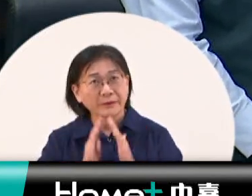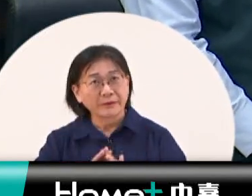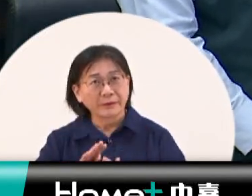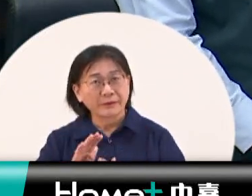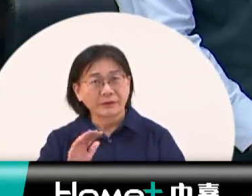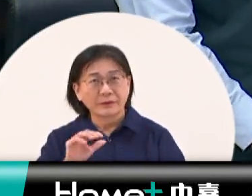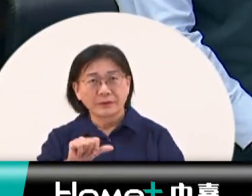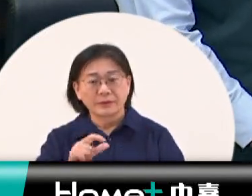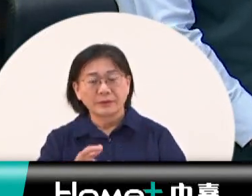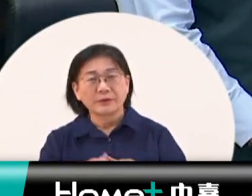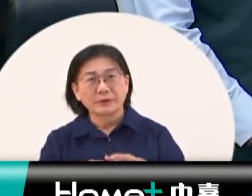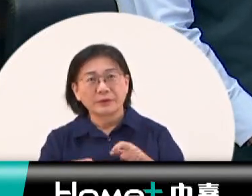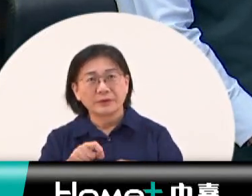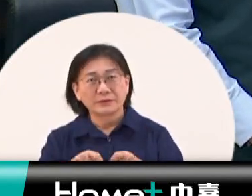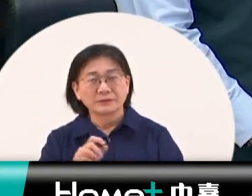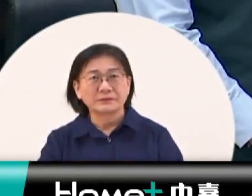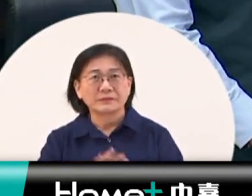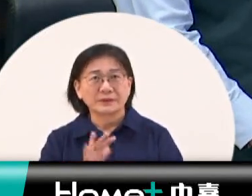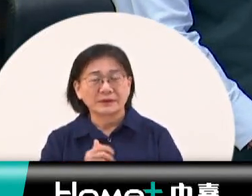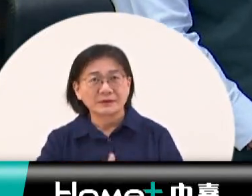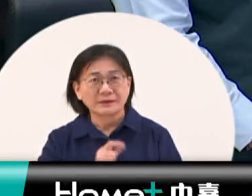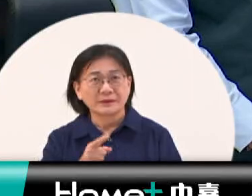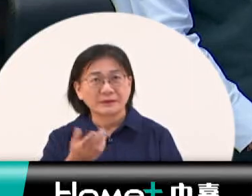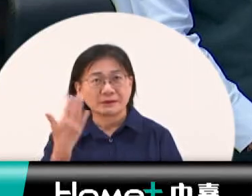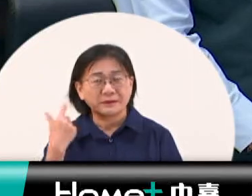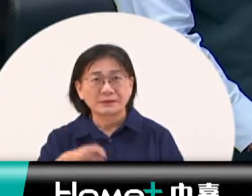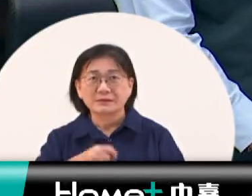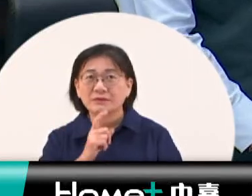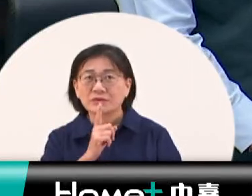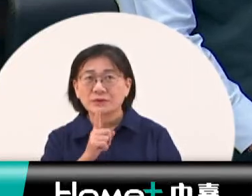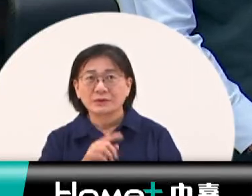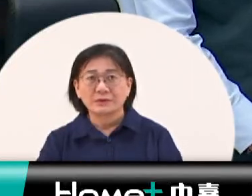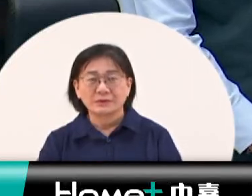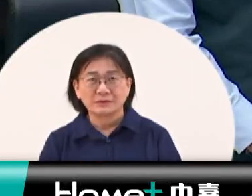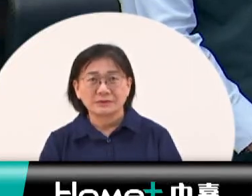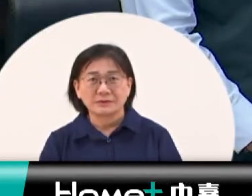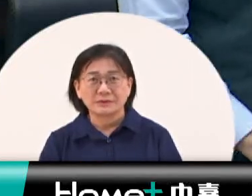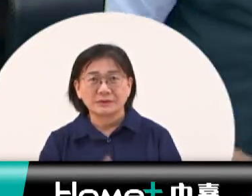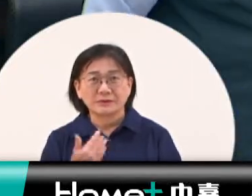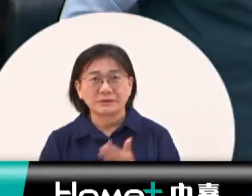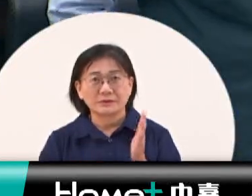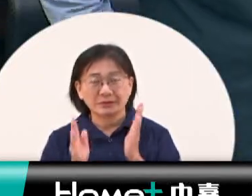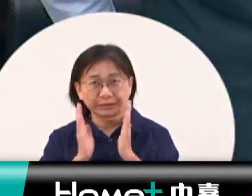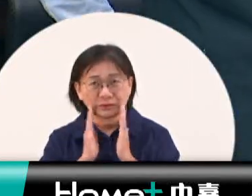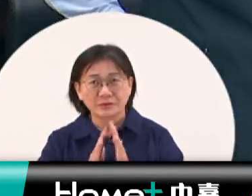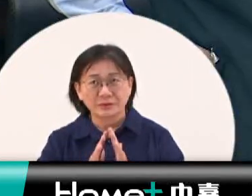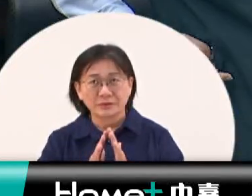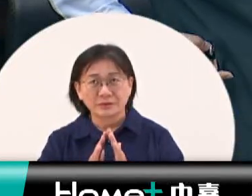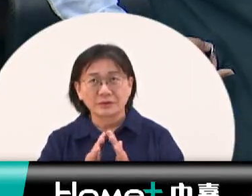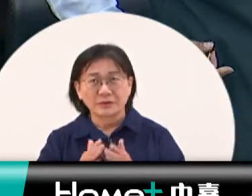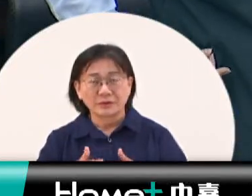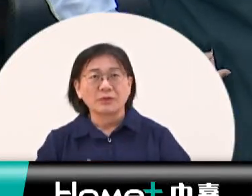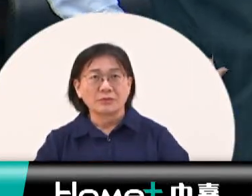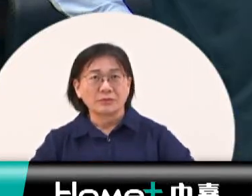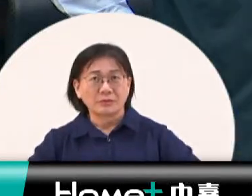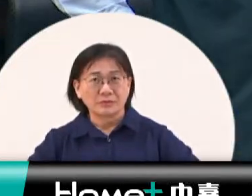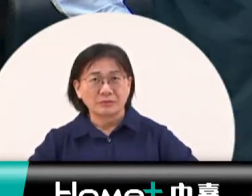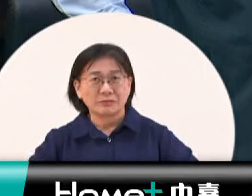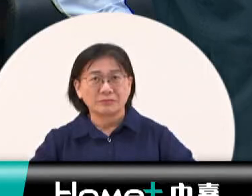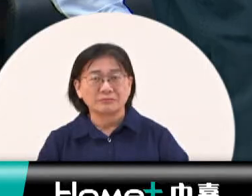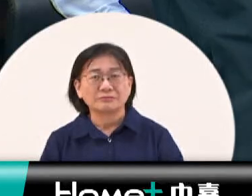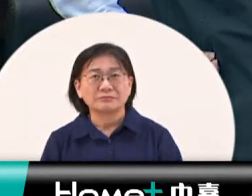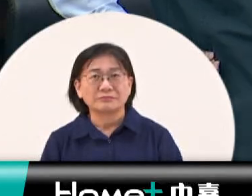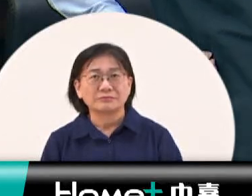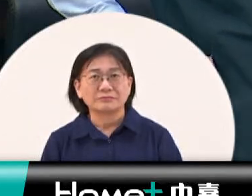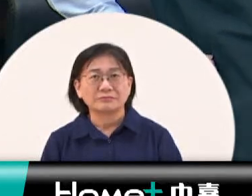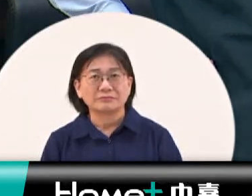5公斤。好，按、啊、当时说，减肥也要勇夫啦，哈，减肥勇夫，